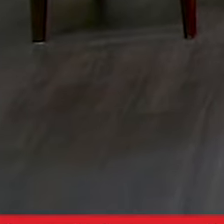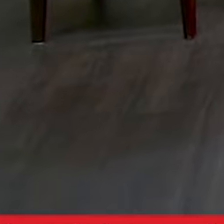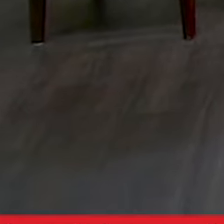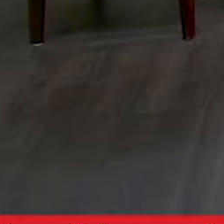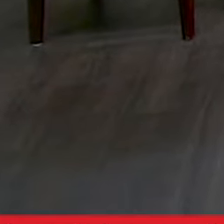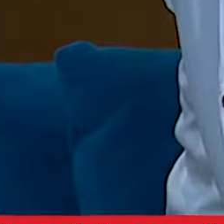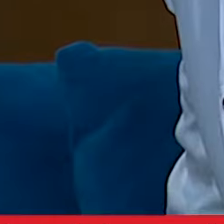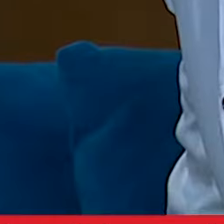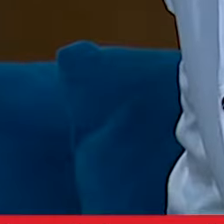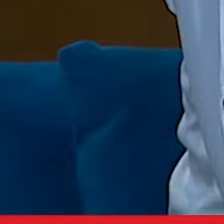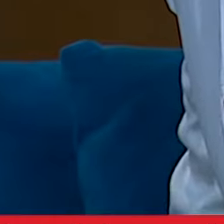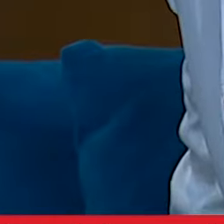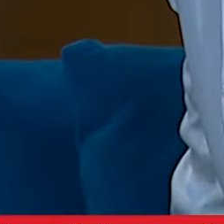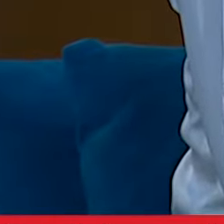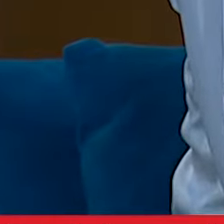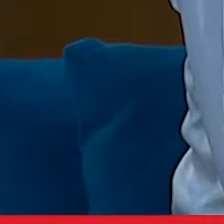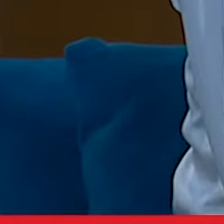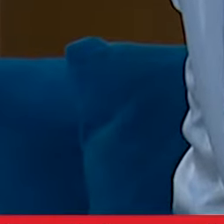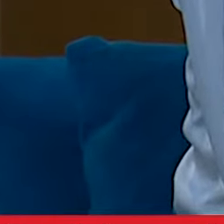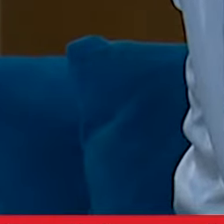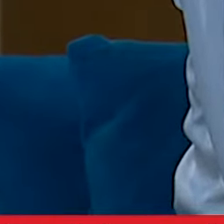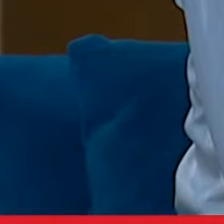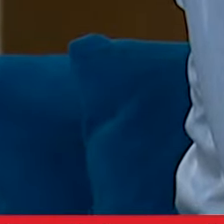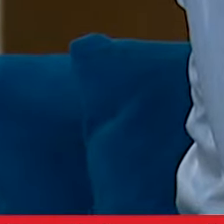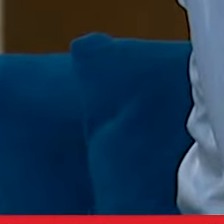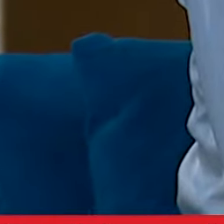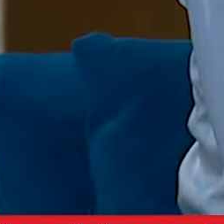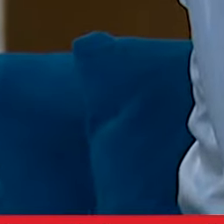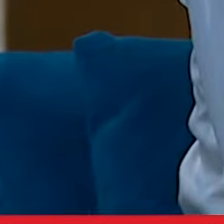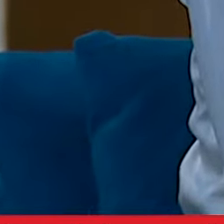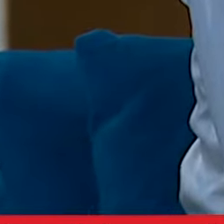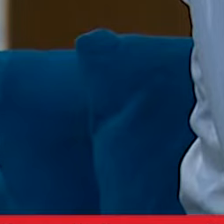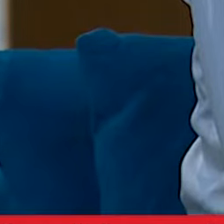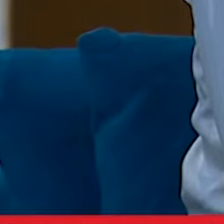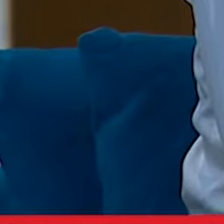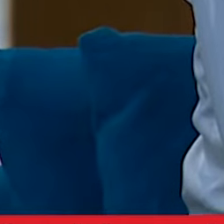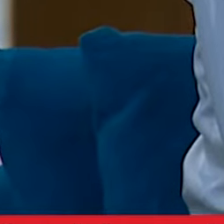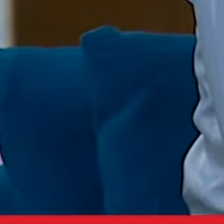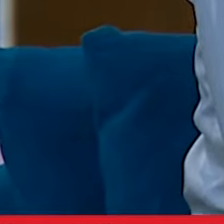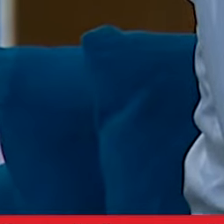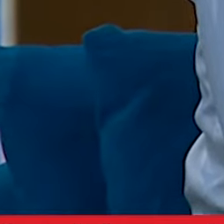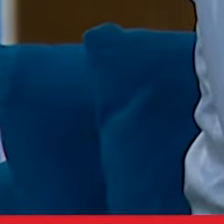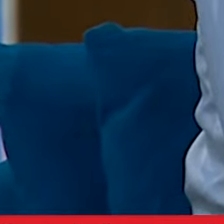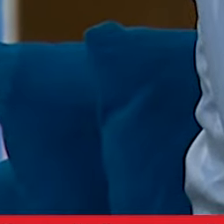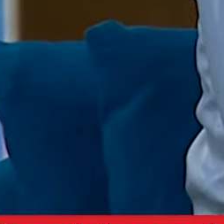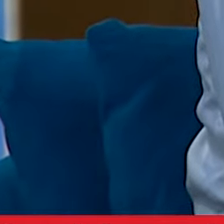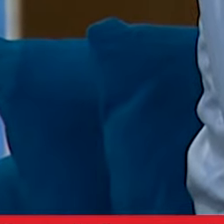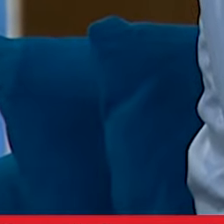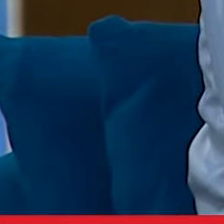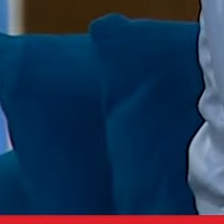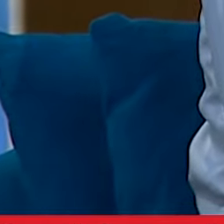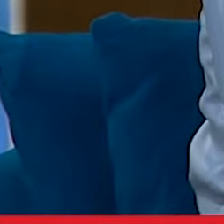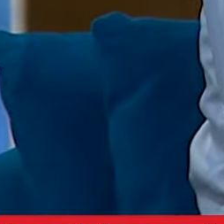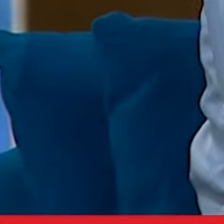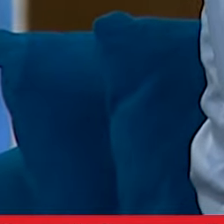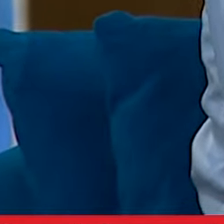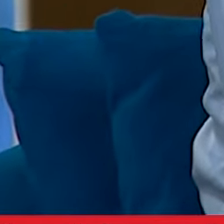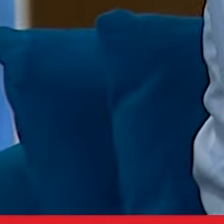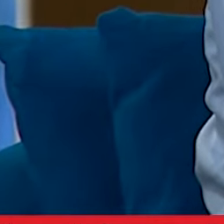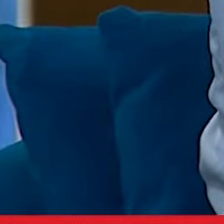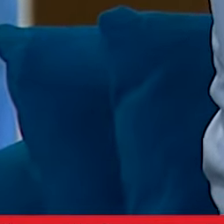الرقاب وأقام الصلاة وآتى الزكاة والموفون بعهدهم